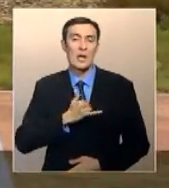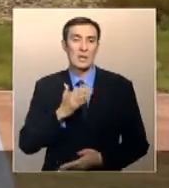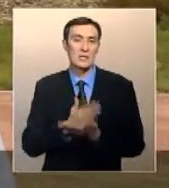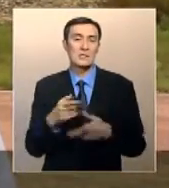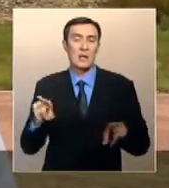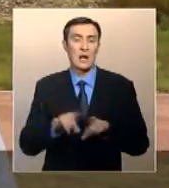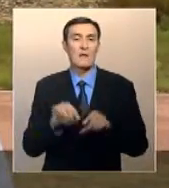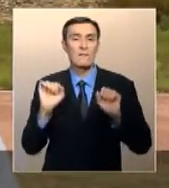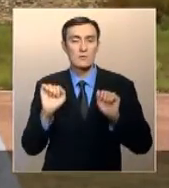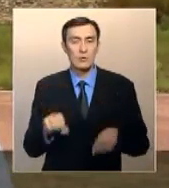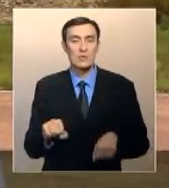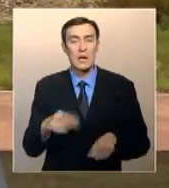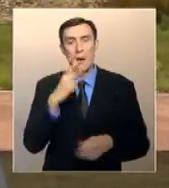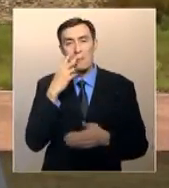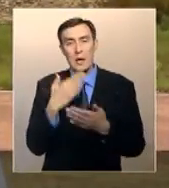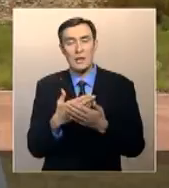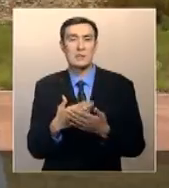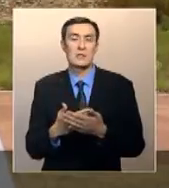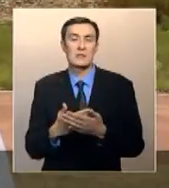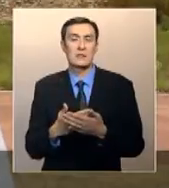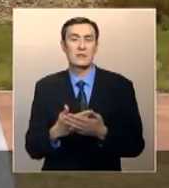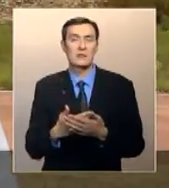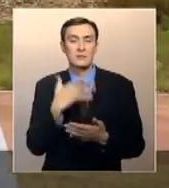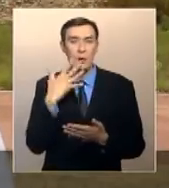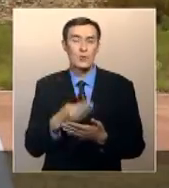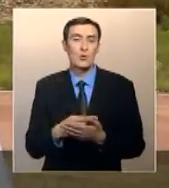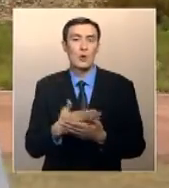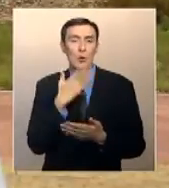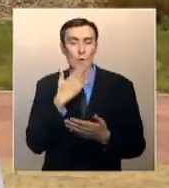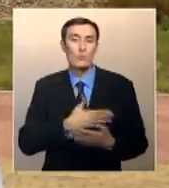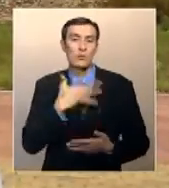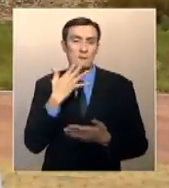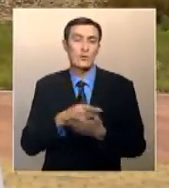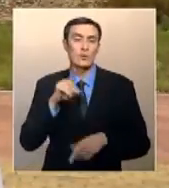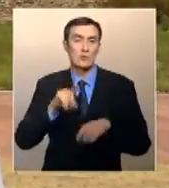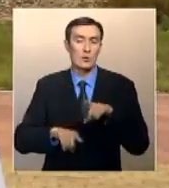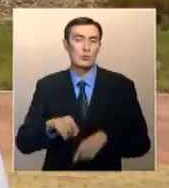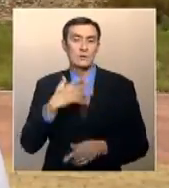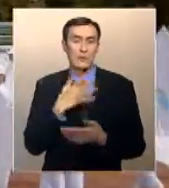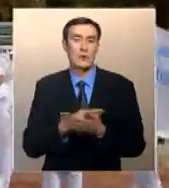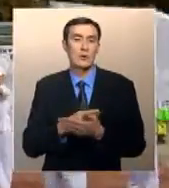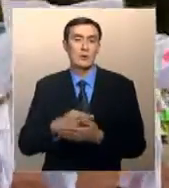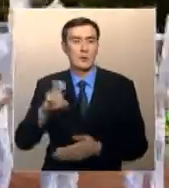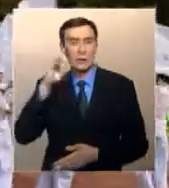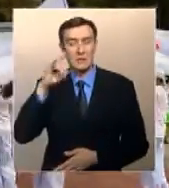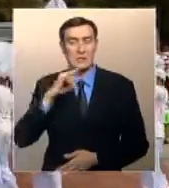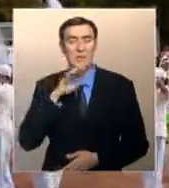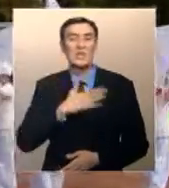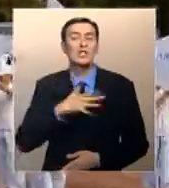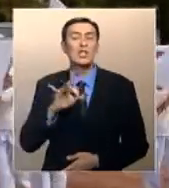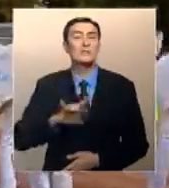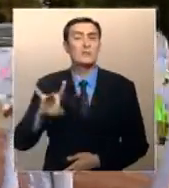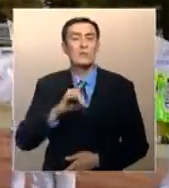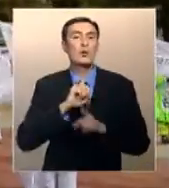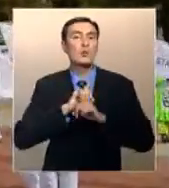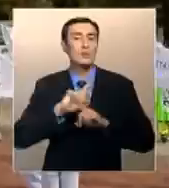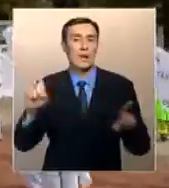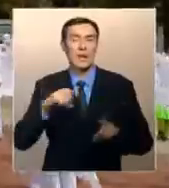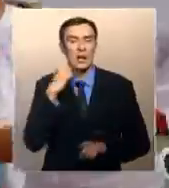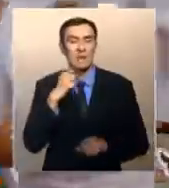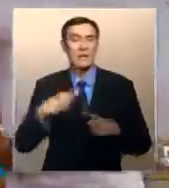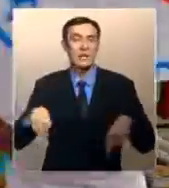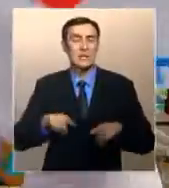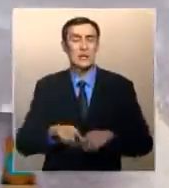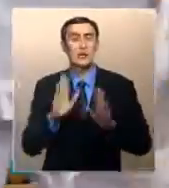такая возможность, чтобы показать свою любовь, доказать, как я люблю свой Казахстан, свою страну. Наша республика уникальна, говорят и